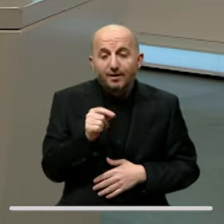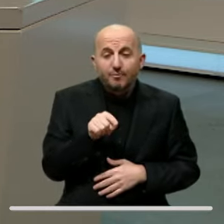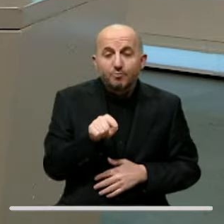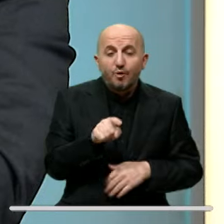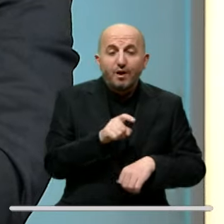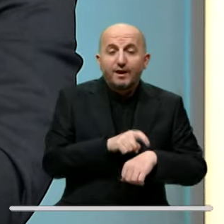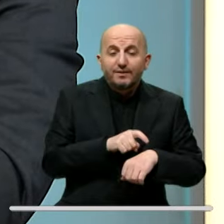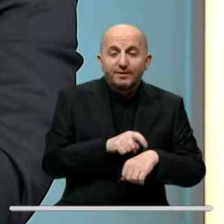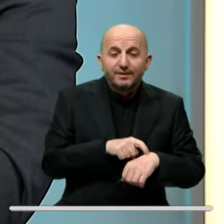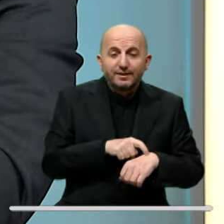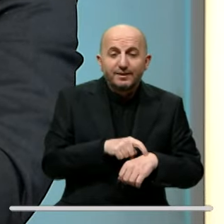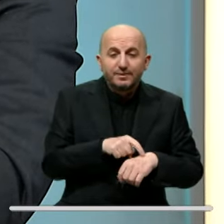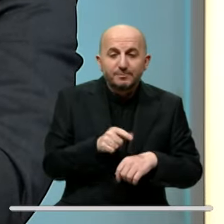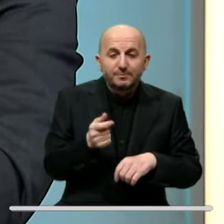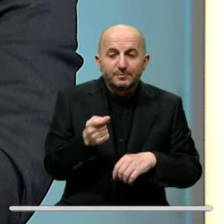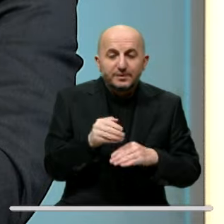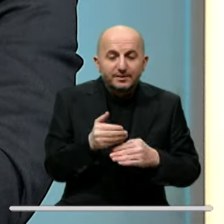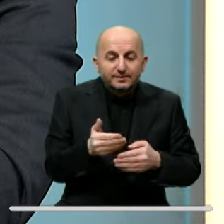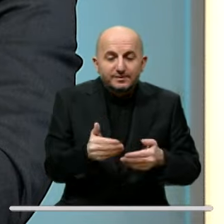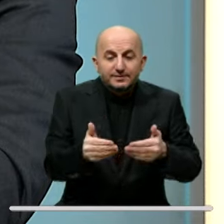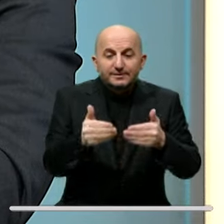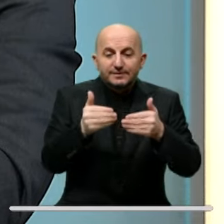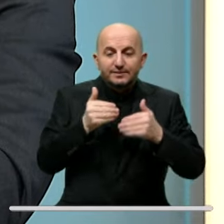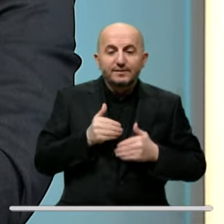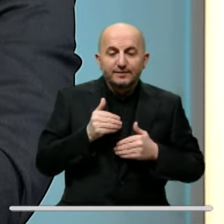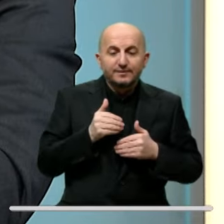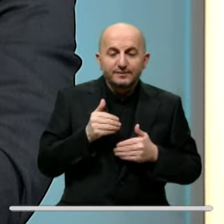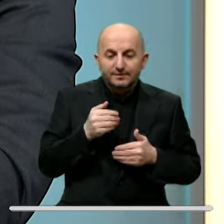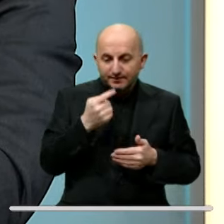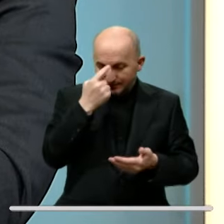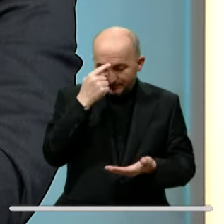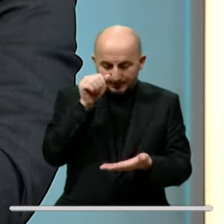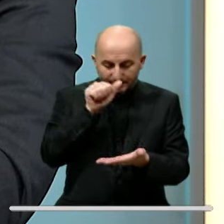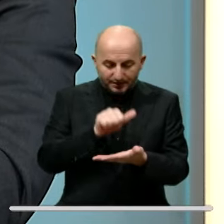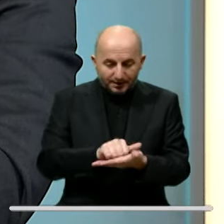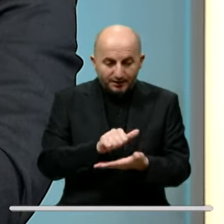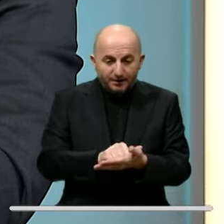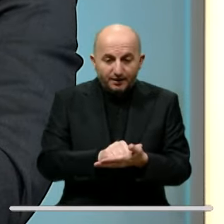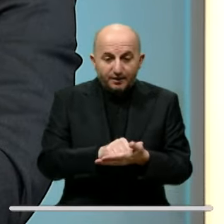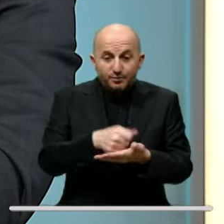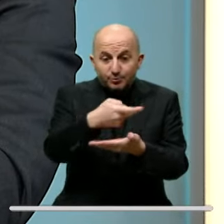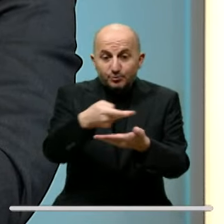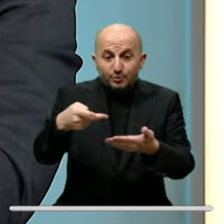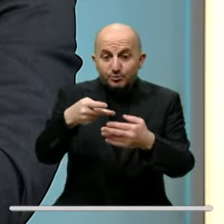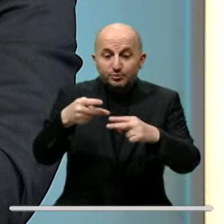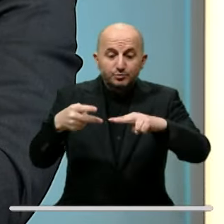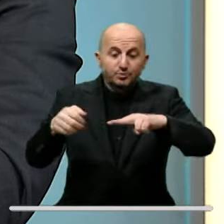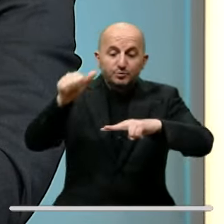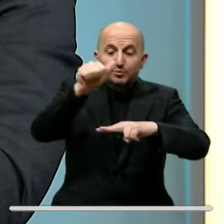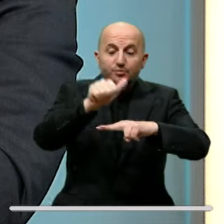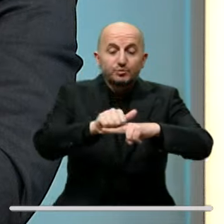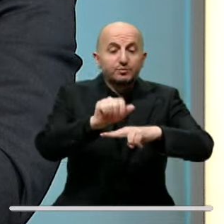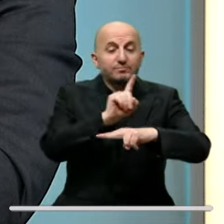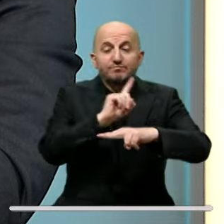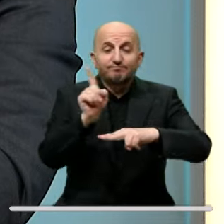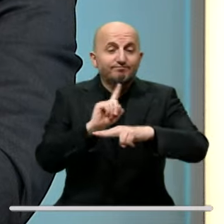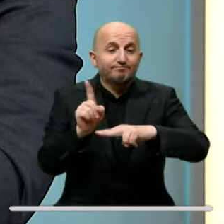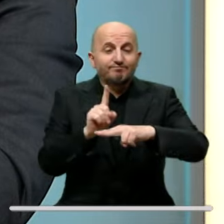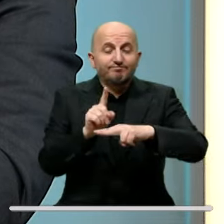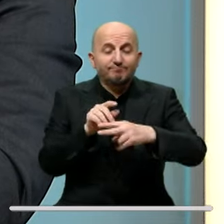esnada geriye çıkıp secde mahalline secde etmesidir. Yani burada şöyle düşünmeyecek. Ya ayaklarımı